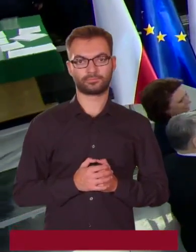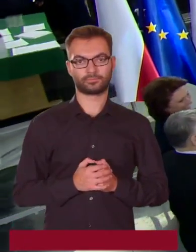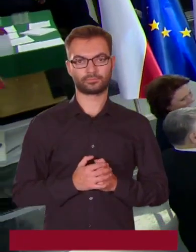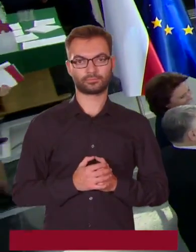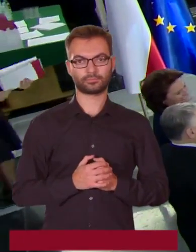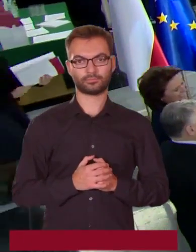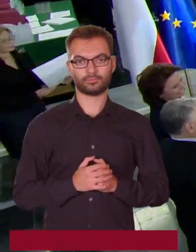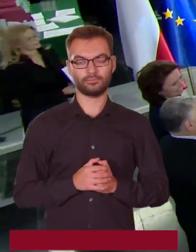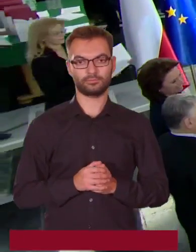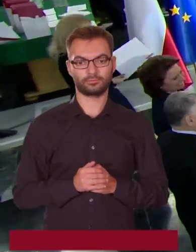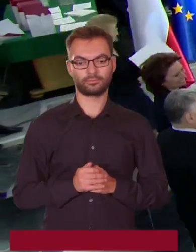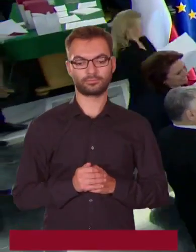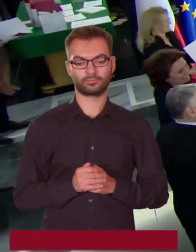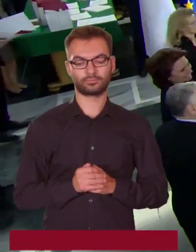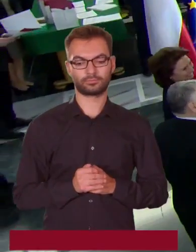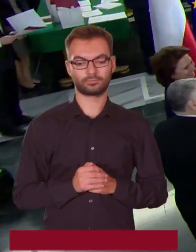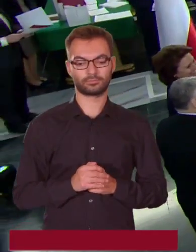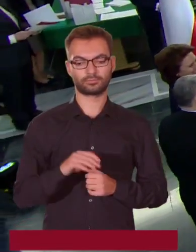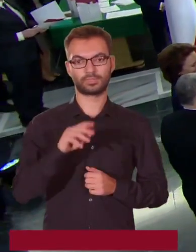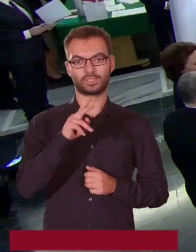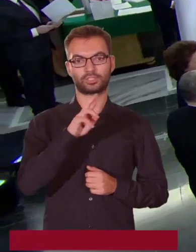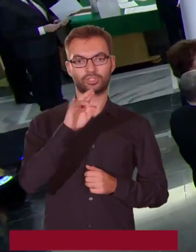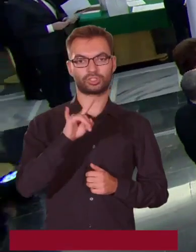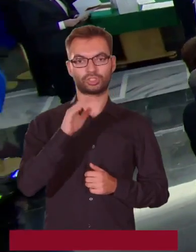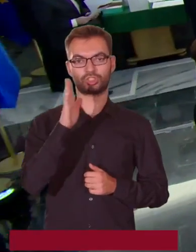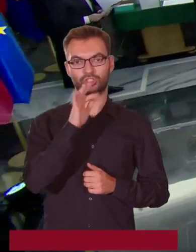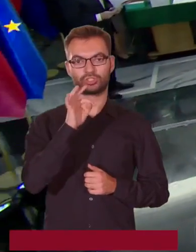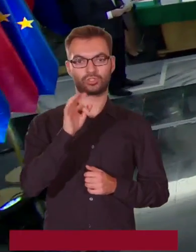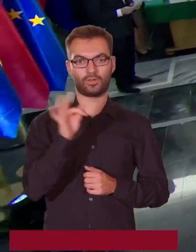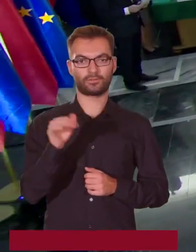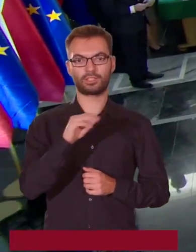Poproszę pana Krzysztofa Jana Gadowskiego.